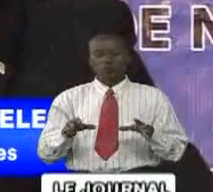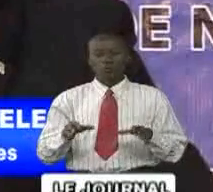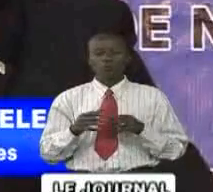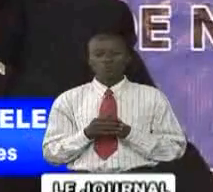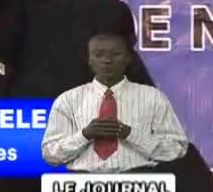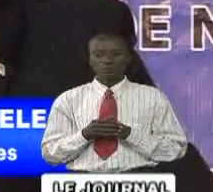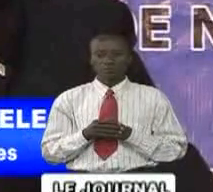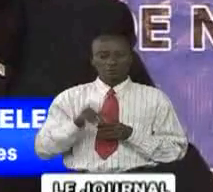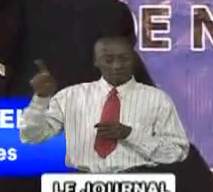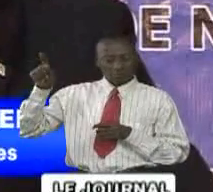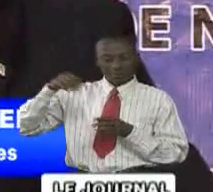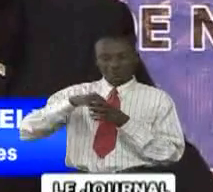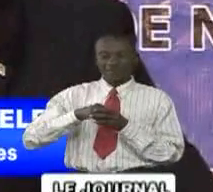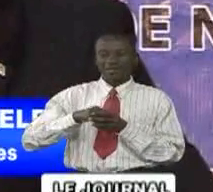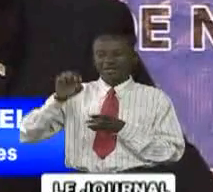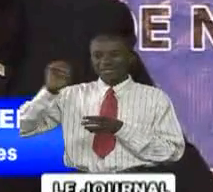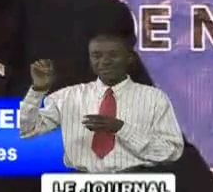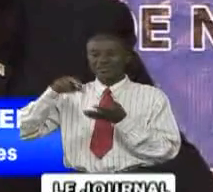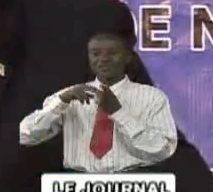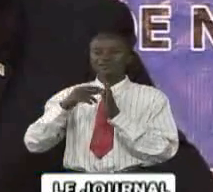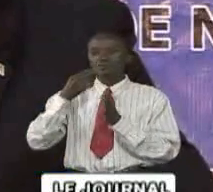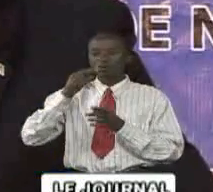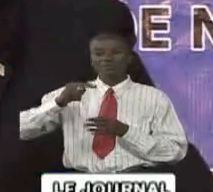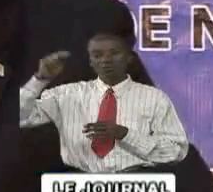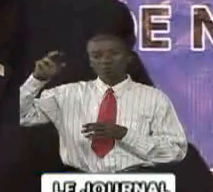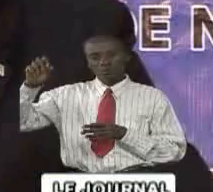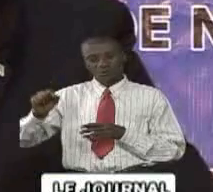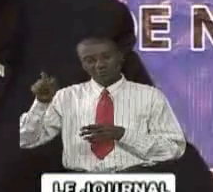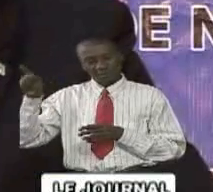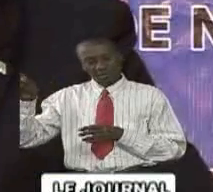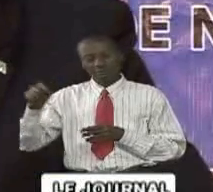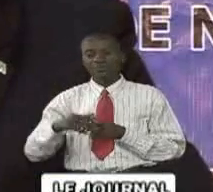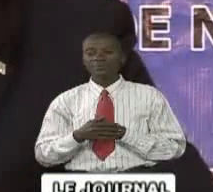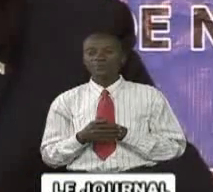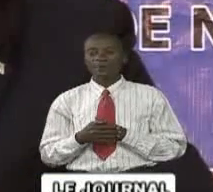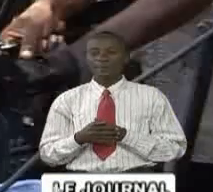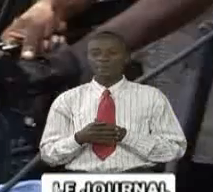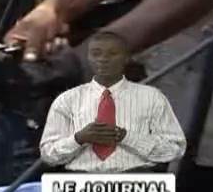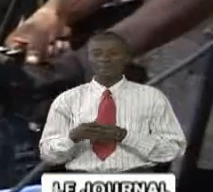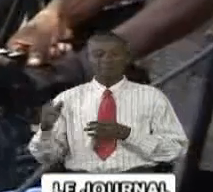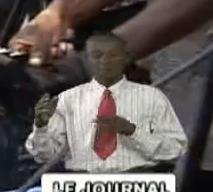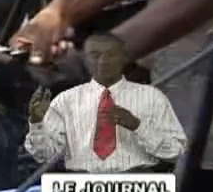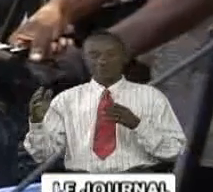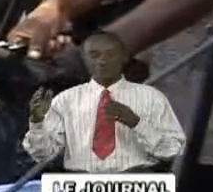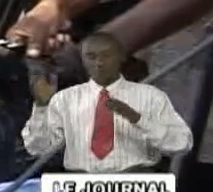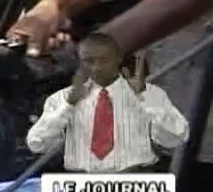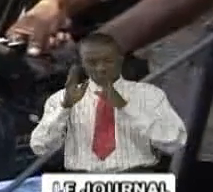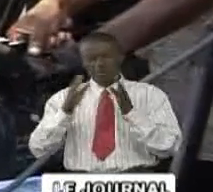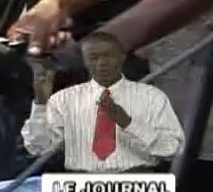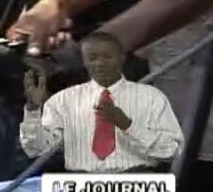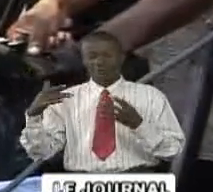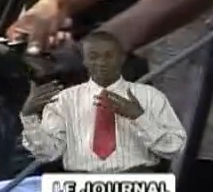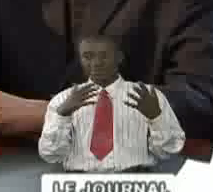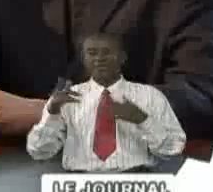théâtre de guerres et conflits armés occasionnant ainsi la destruction de l'écosystème et les déplacements massifs de population dont